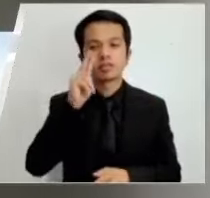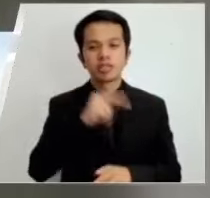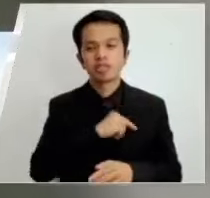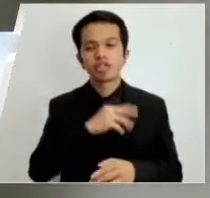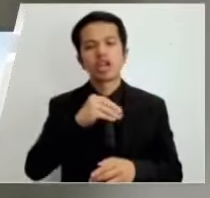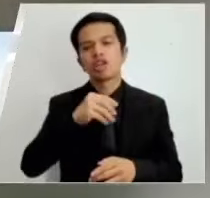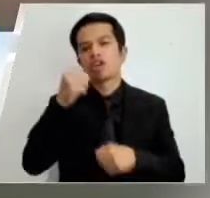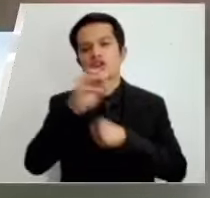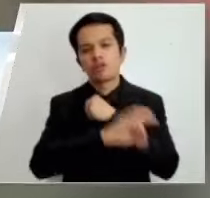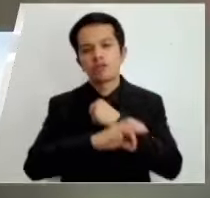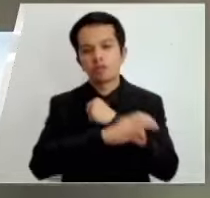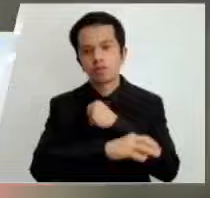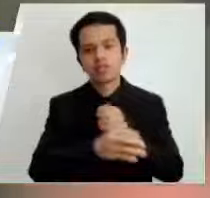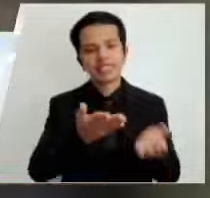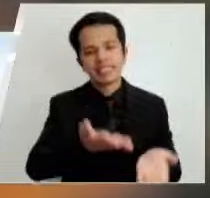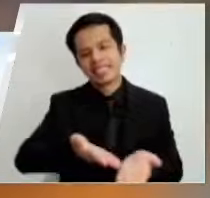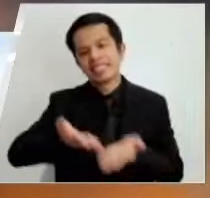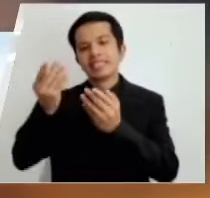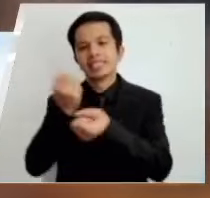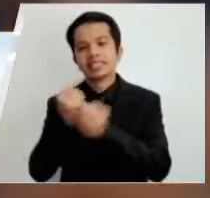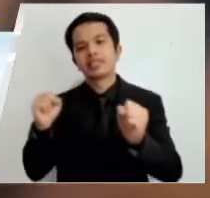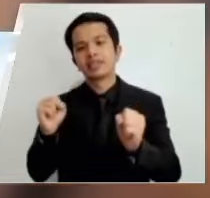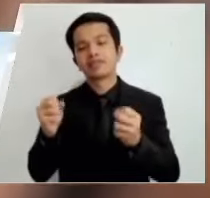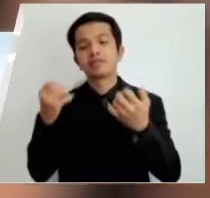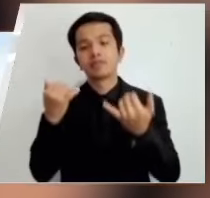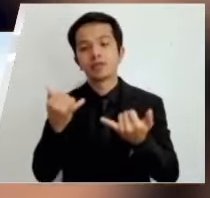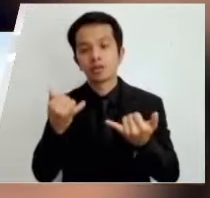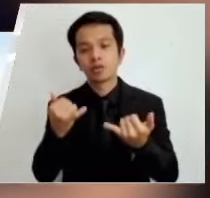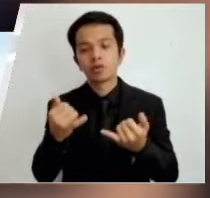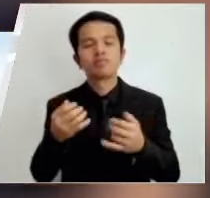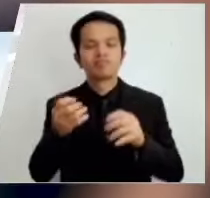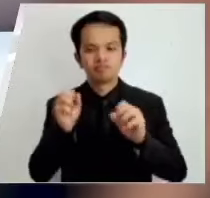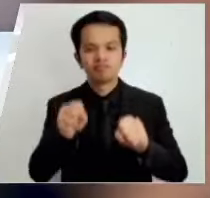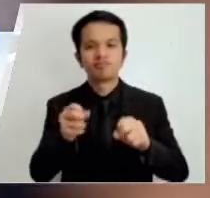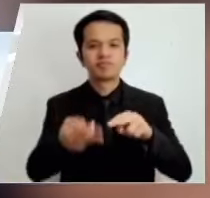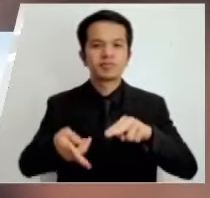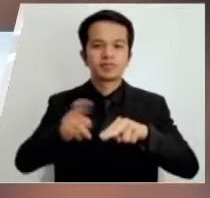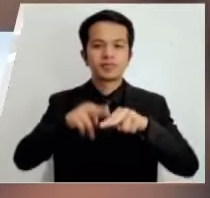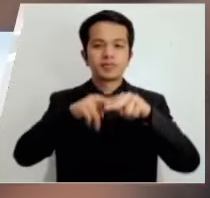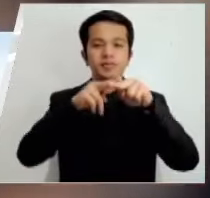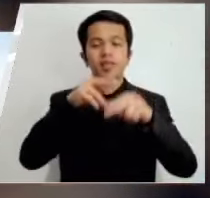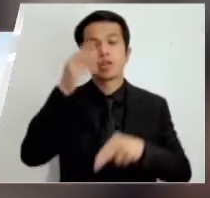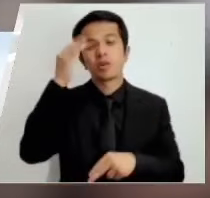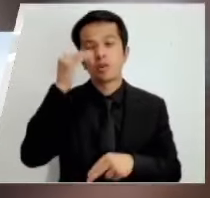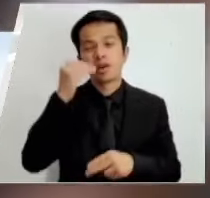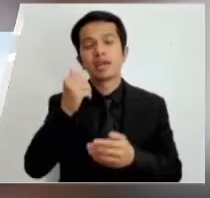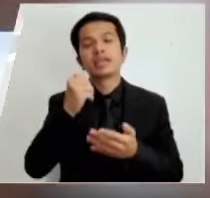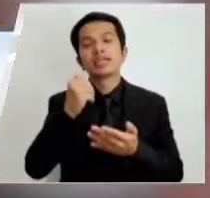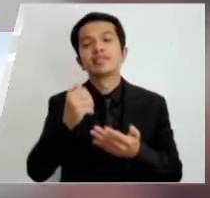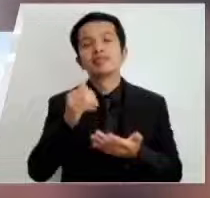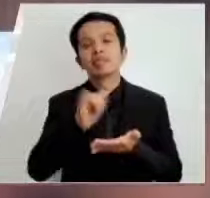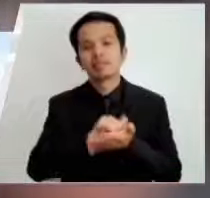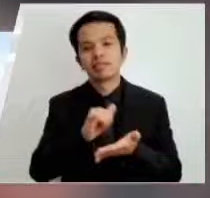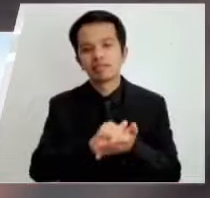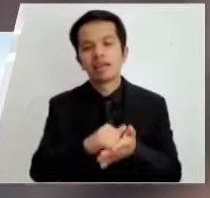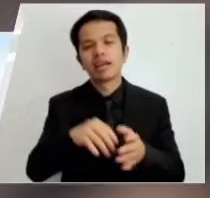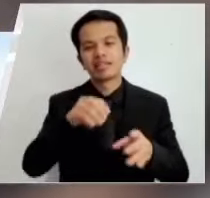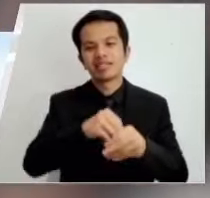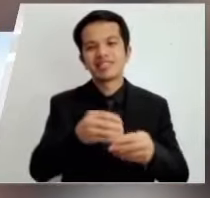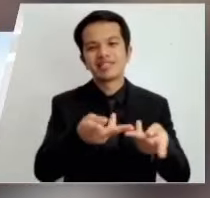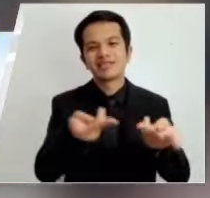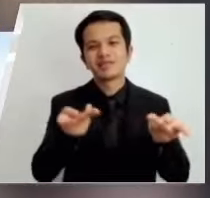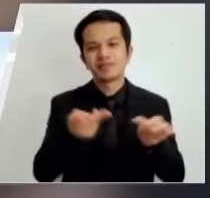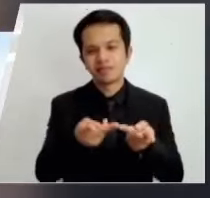na-rescue. Inaasahan ng mga otoridad na madaragdagan pa ito dahil ilang bahagi pa lamang ng compound na kanilang